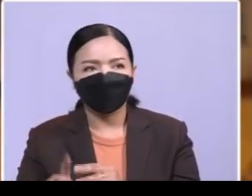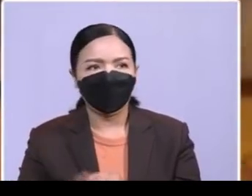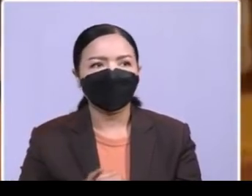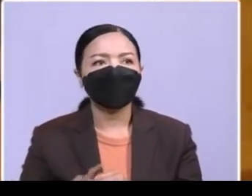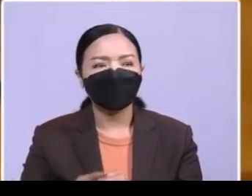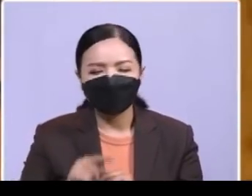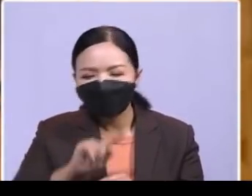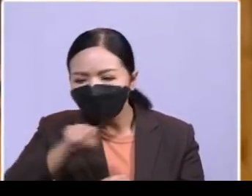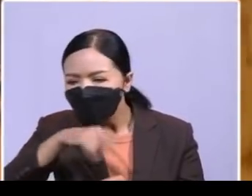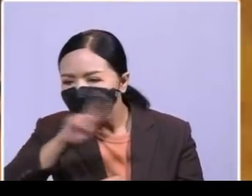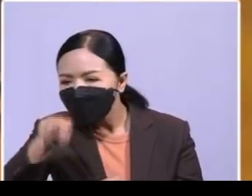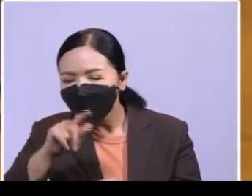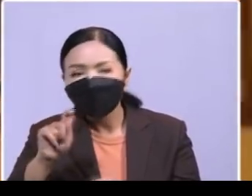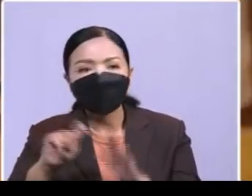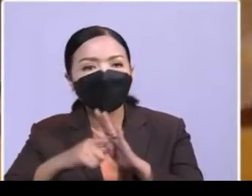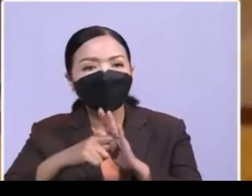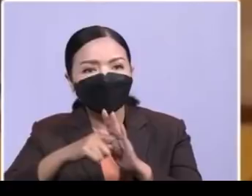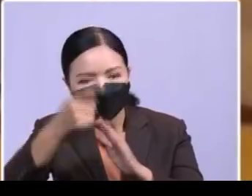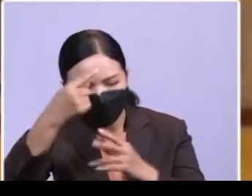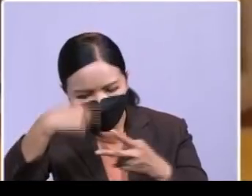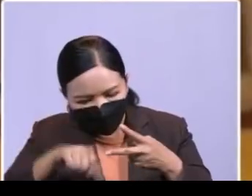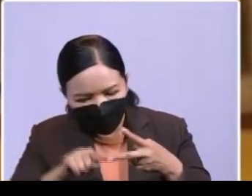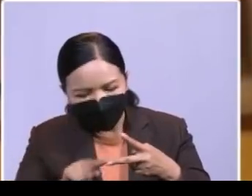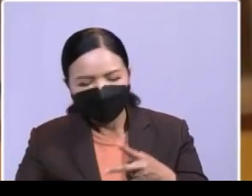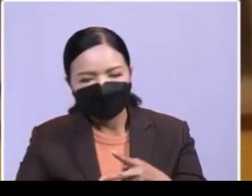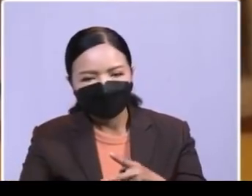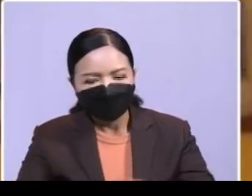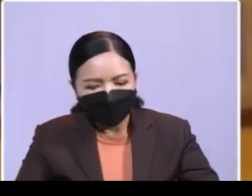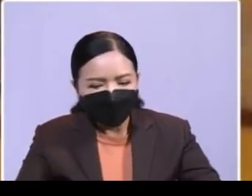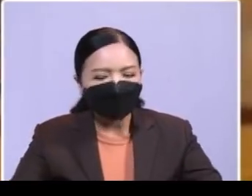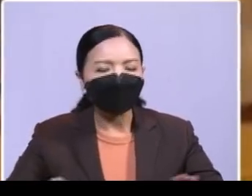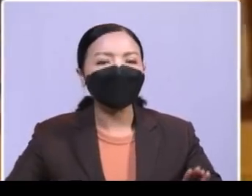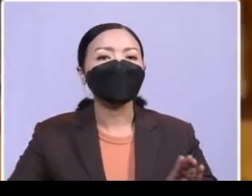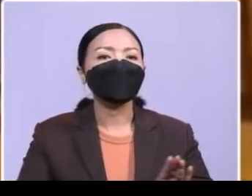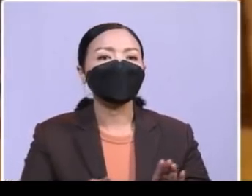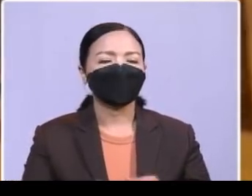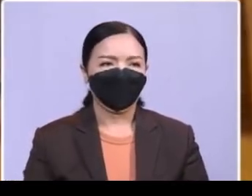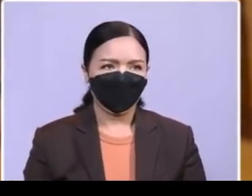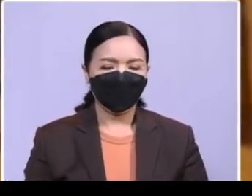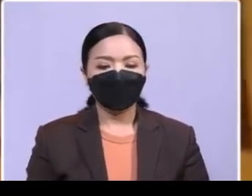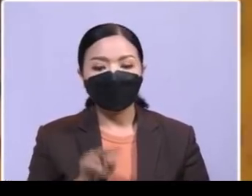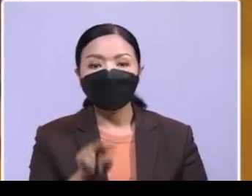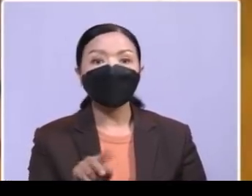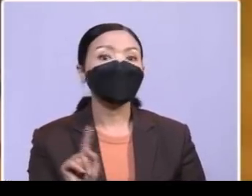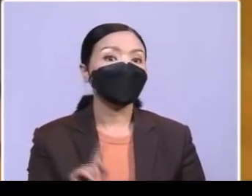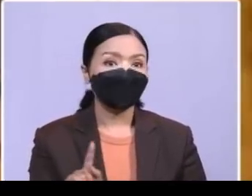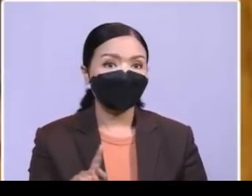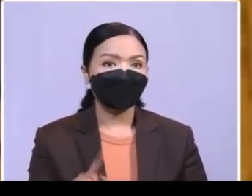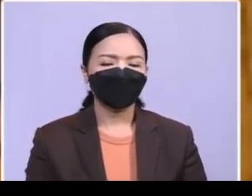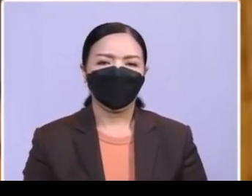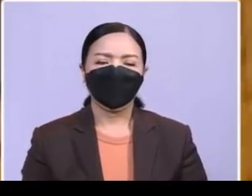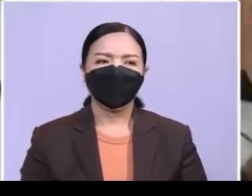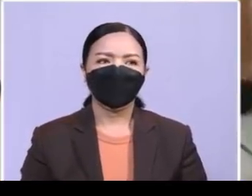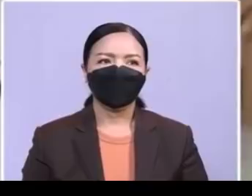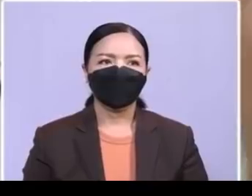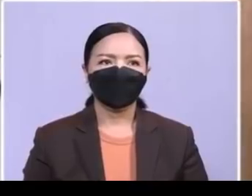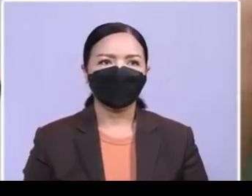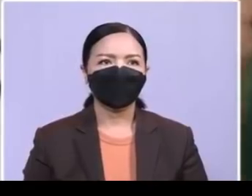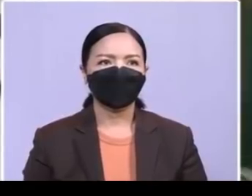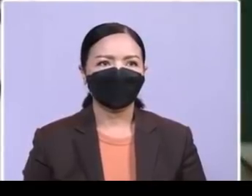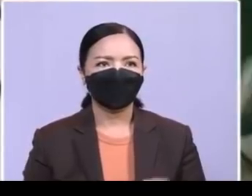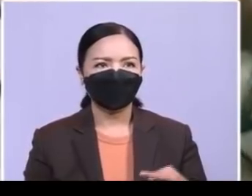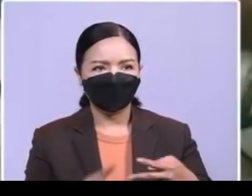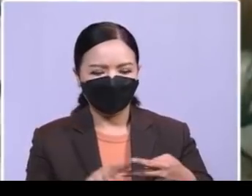เพื่อให้จะเข้าไปช่วยเหลือได ้ โอ้โหนะฮะพอเข้าไปปั๊บเจออะไรบ้างครับบริเวณชั้น3